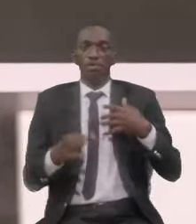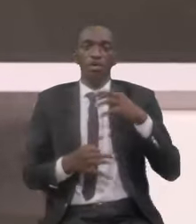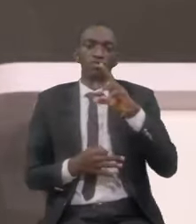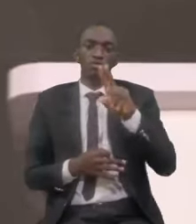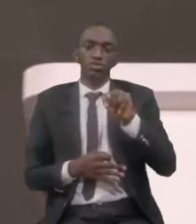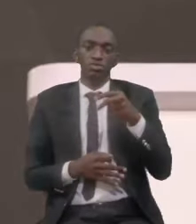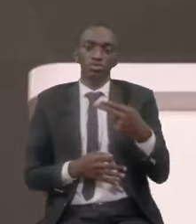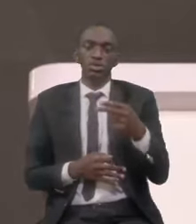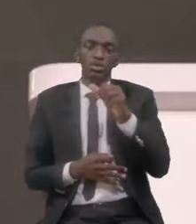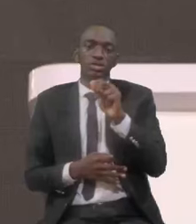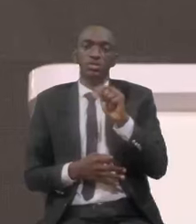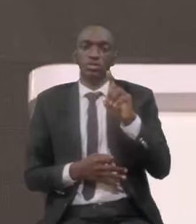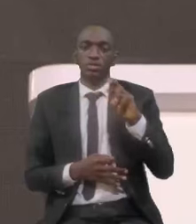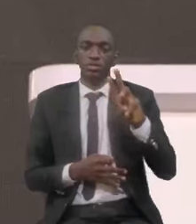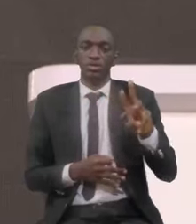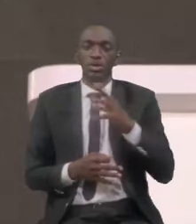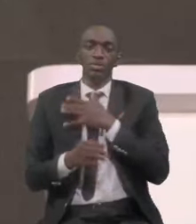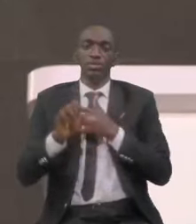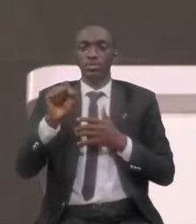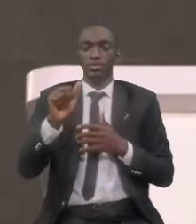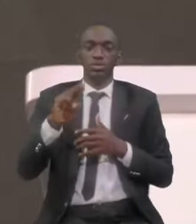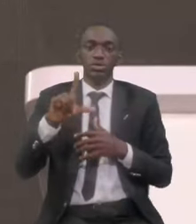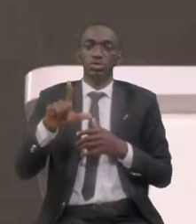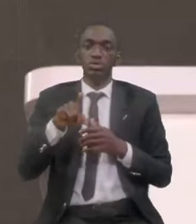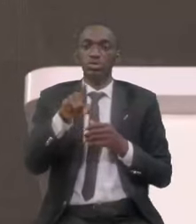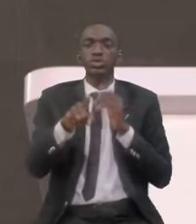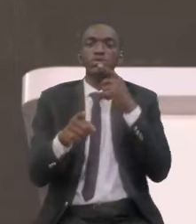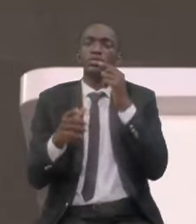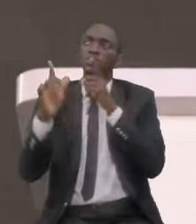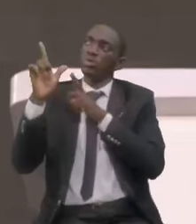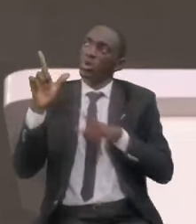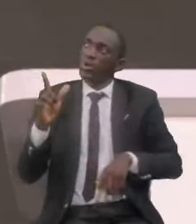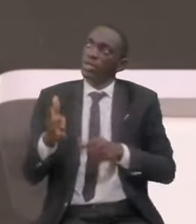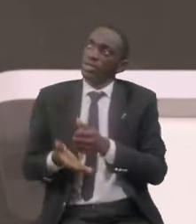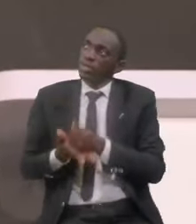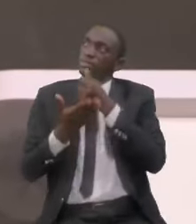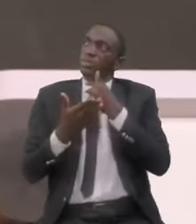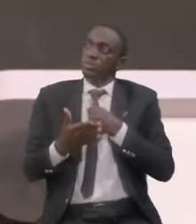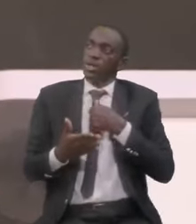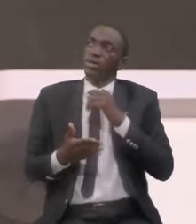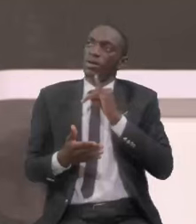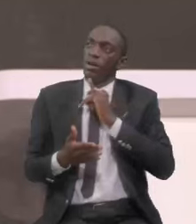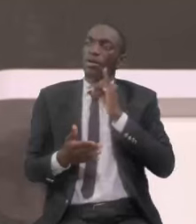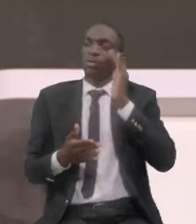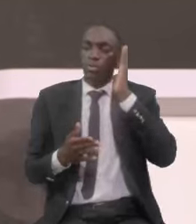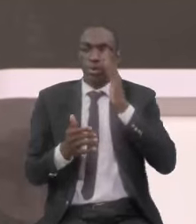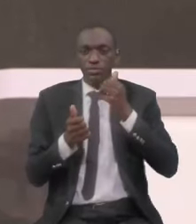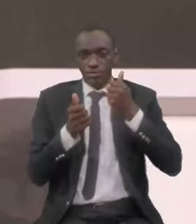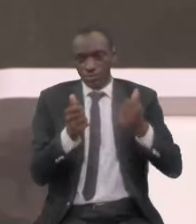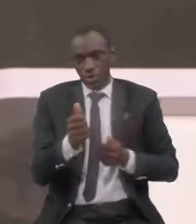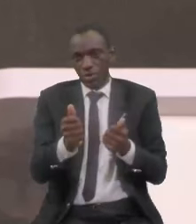Saul, tu dis, Seigneur, aide, Dieu m'aidant, je vais suivre tous ces